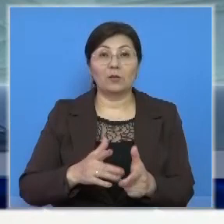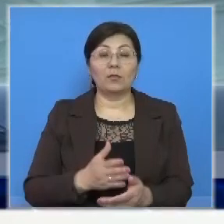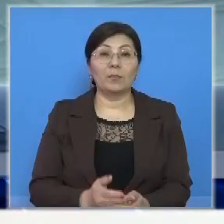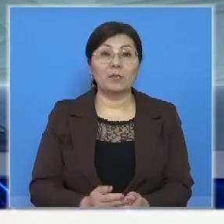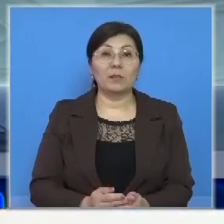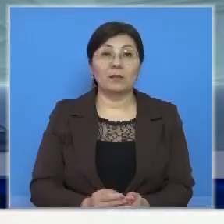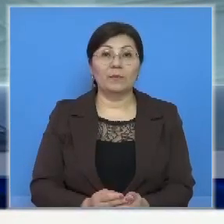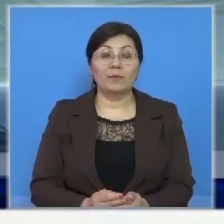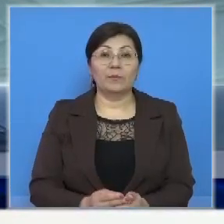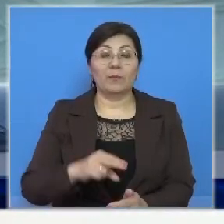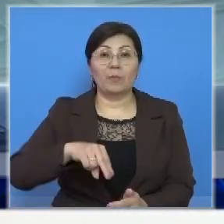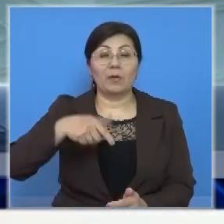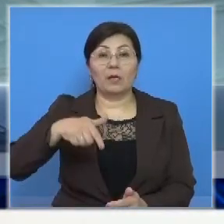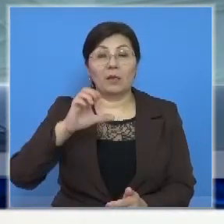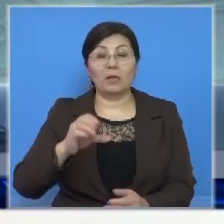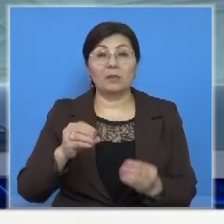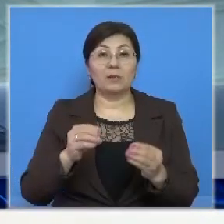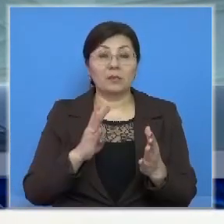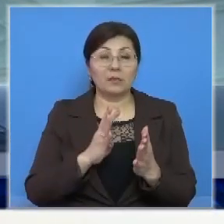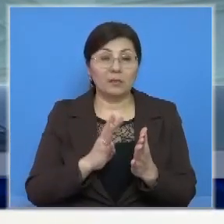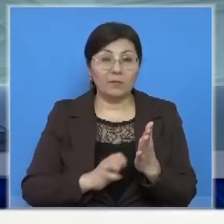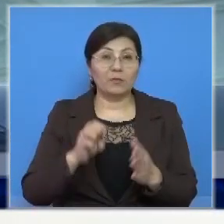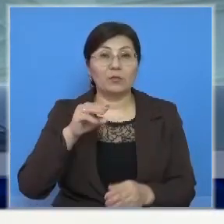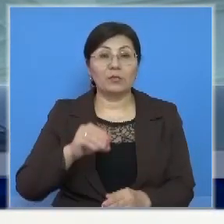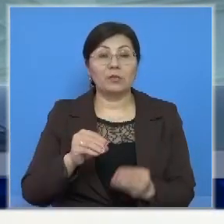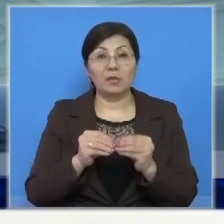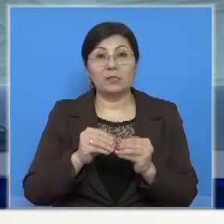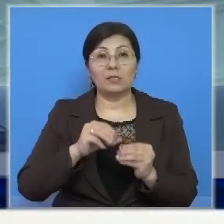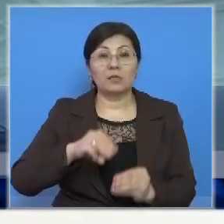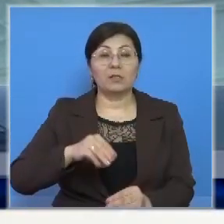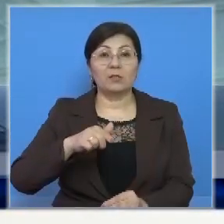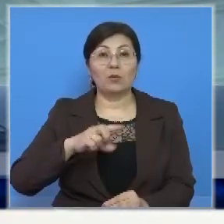Потребность ПГС 910 тысяч тонн, из которых